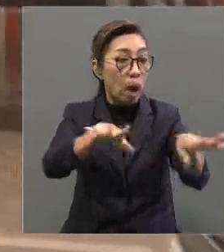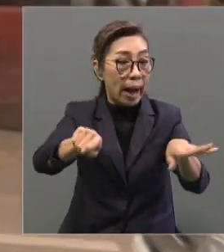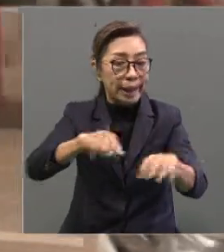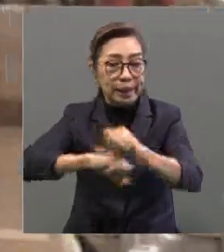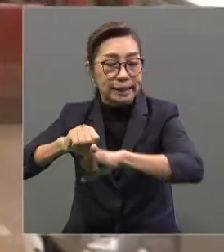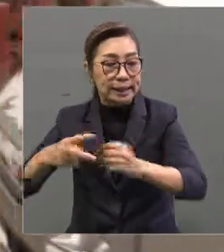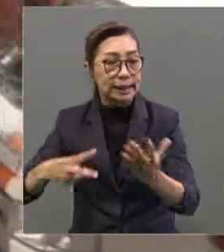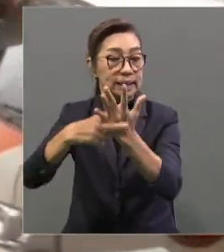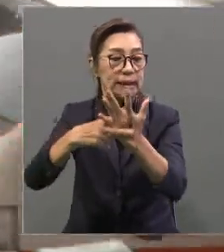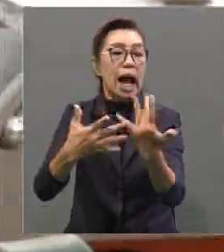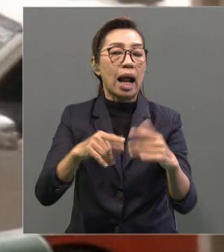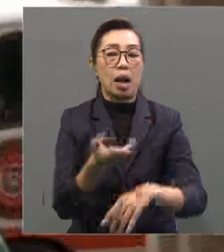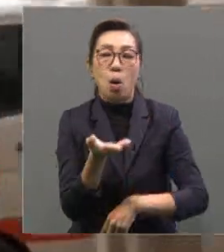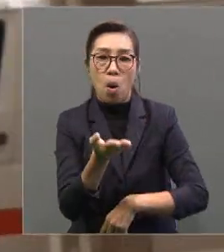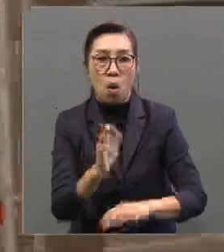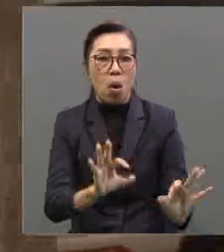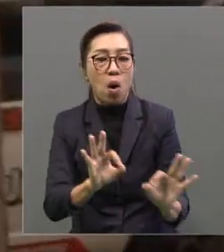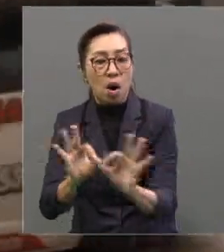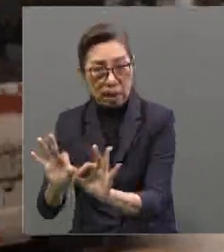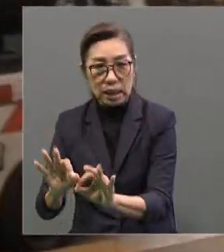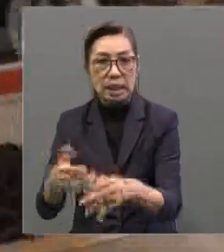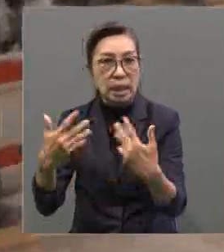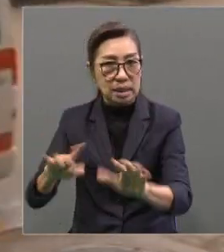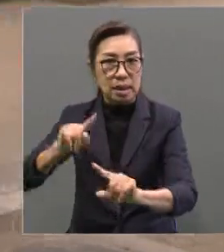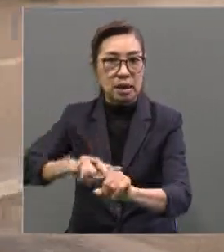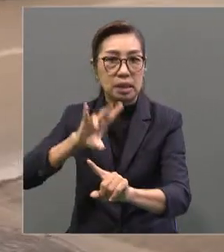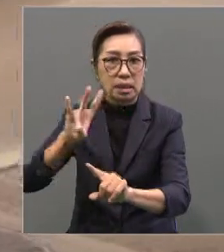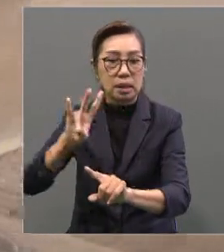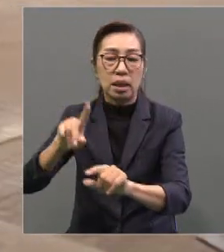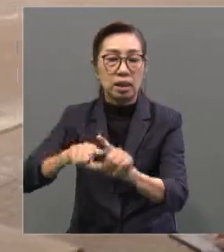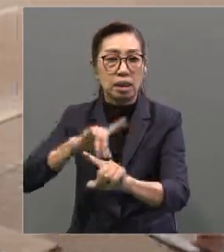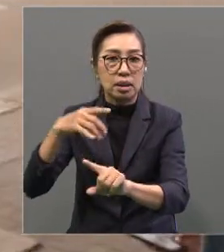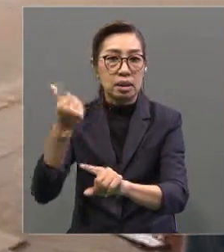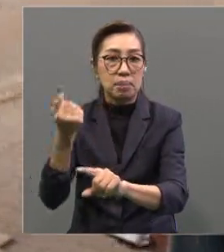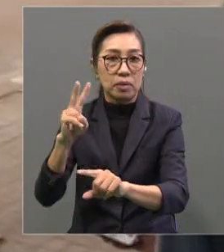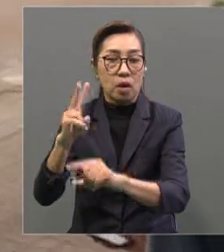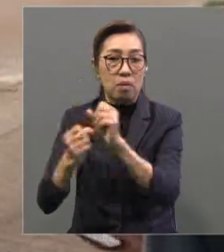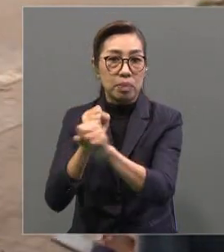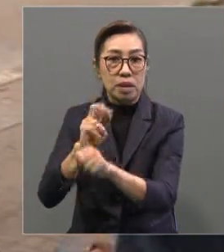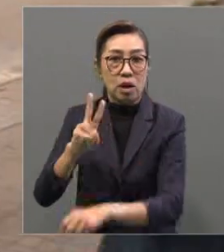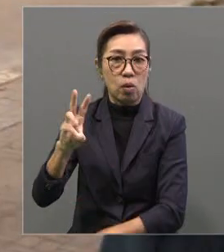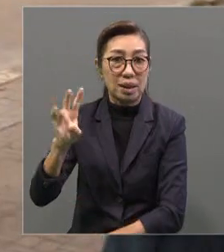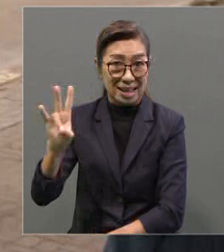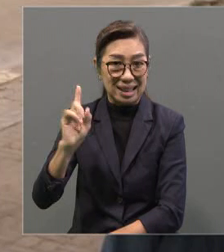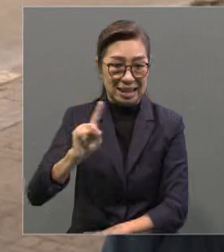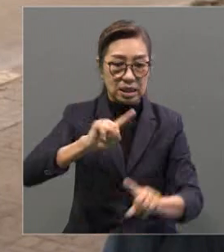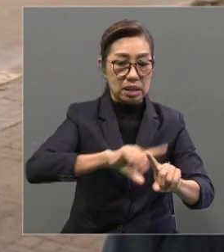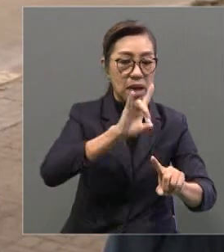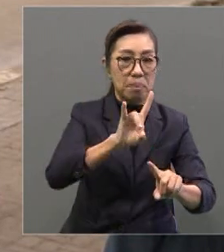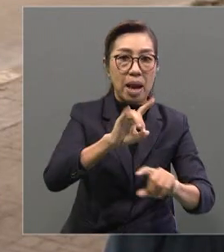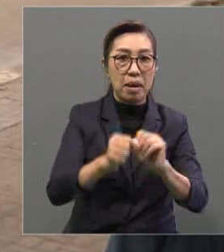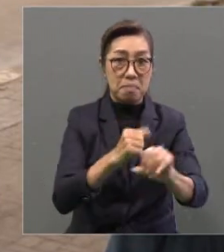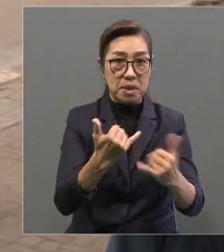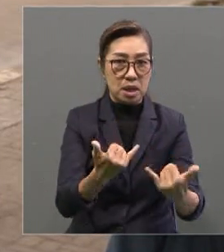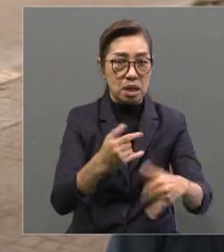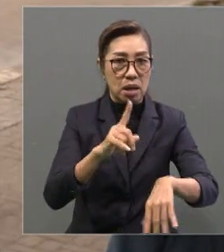ขยายไปจนถึงเดือนธันวาคมปี2567 คือพอสิงหาเนี่ยมันไม่เสร็จแล้วมันขยายไป67หลายๆคนก็มอง